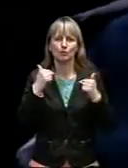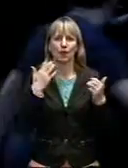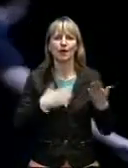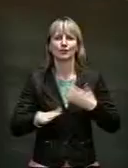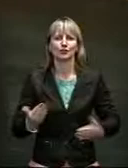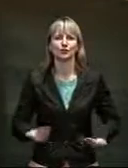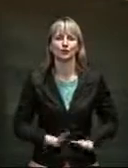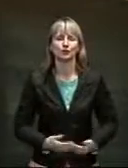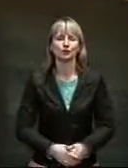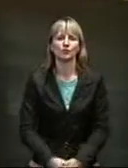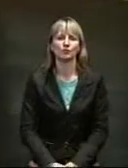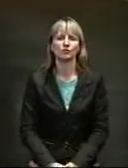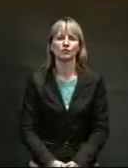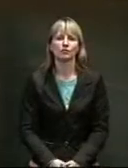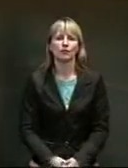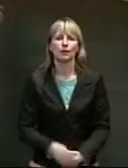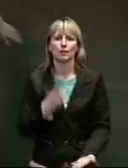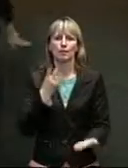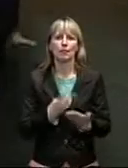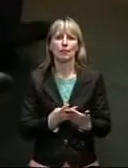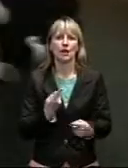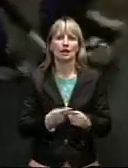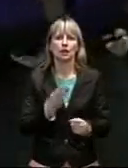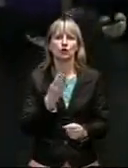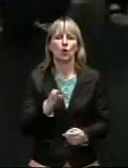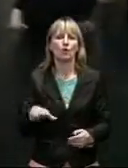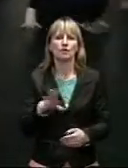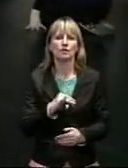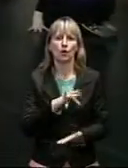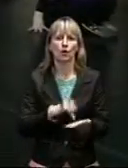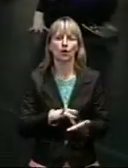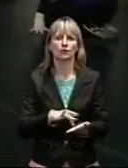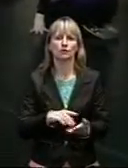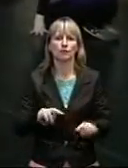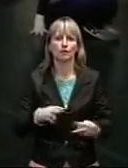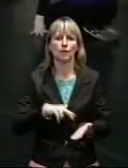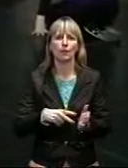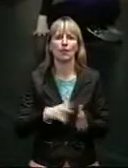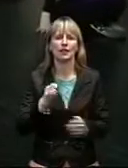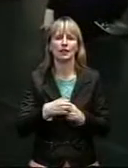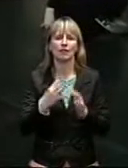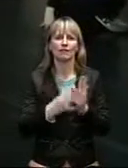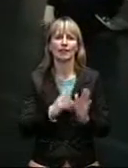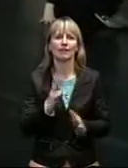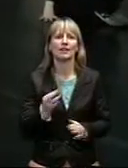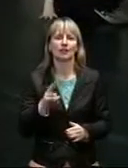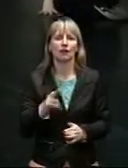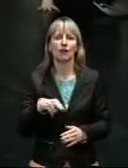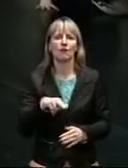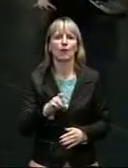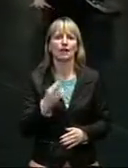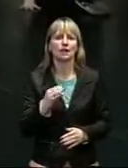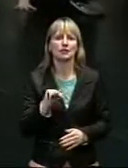раділи життю. Прем'єру хореографічного шоу «Це місто танцює» запланована на 19 квітня у Палаці культури «Орбіта»